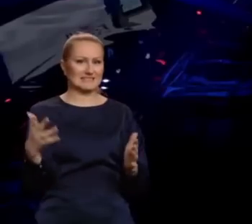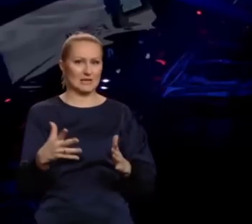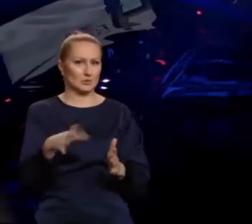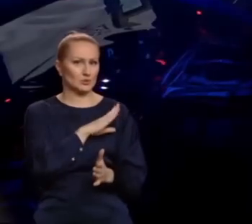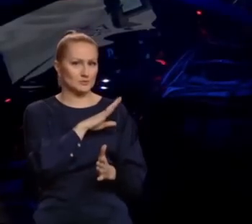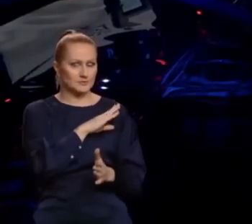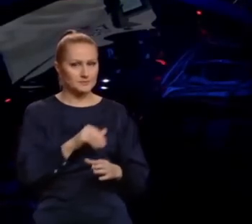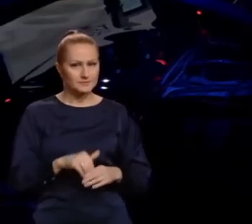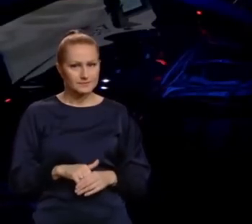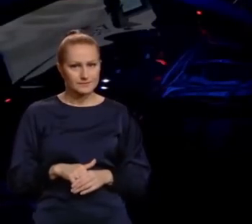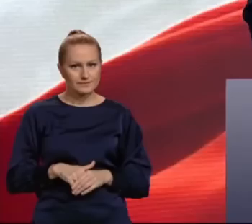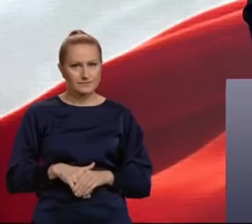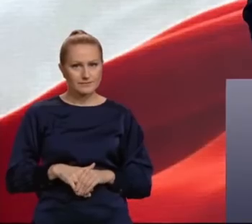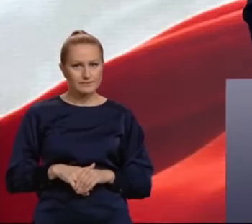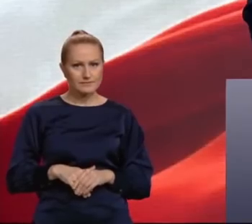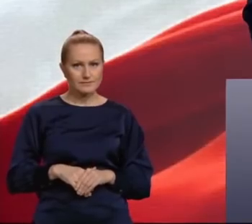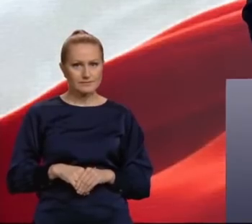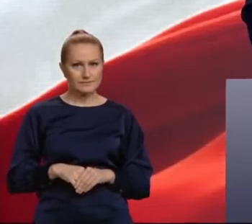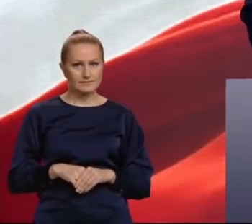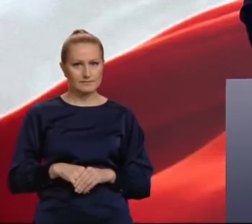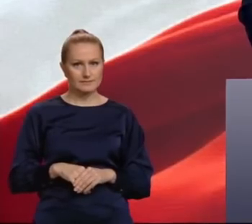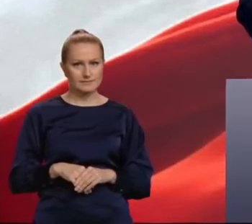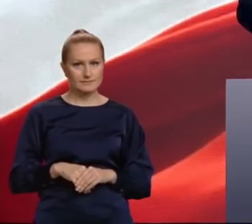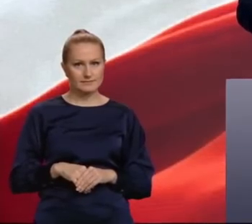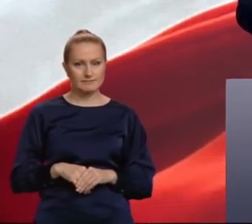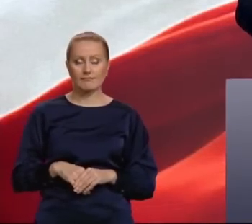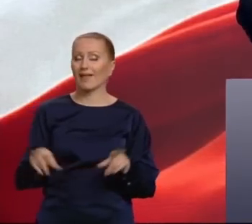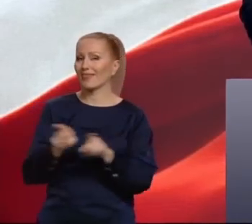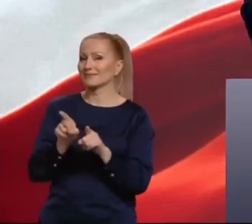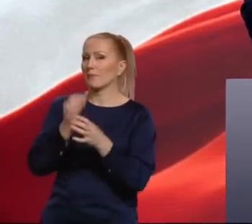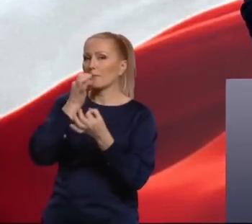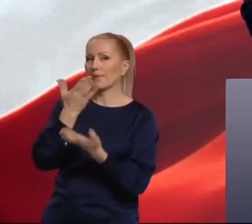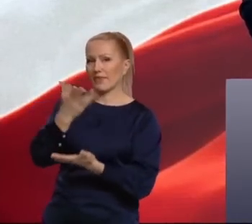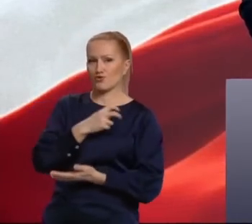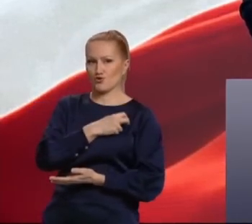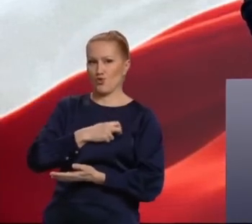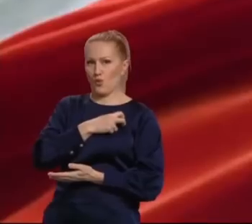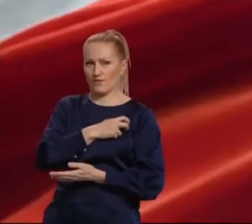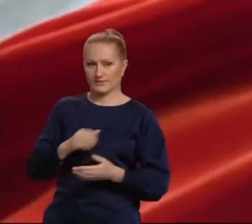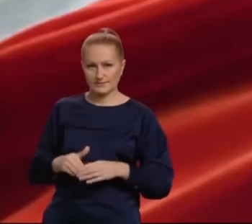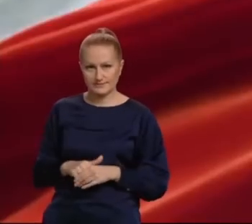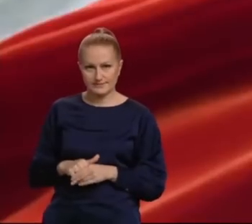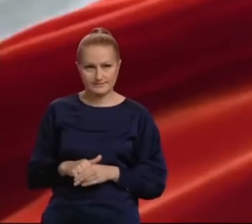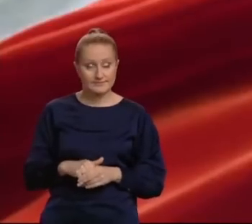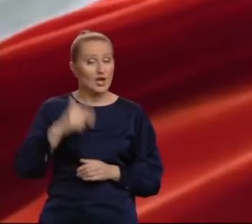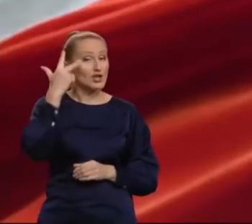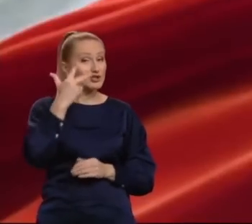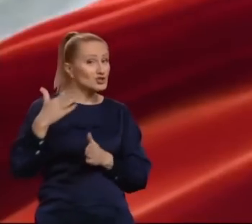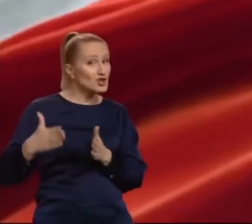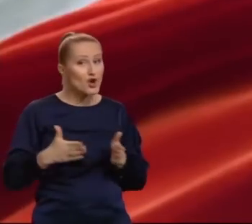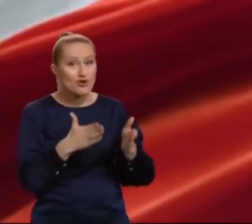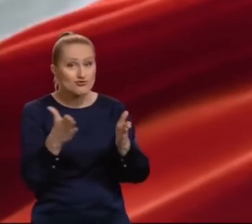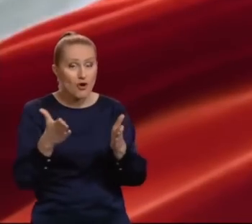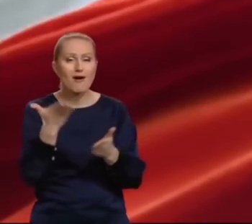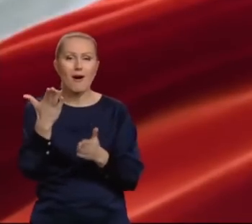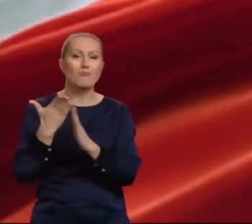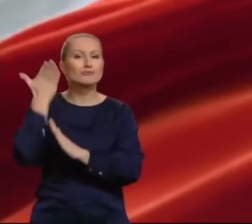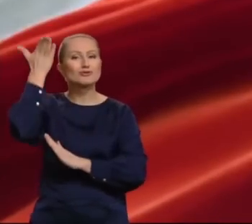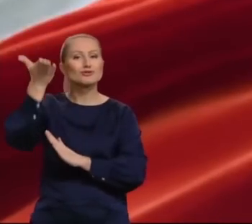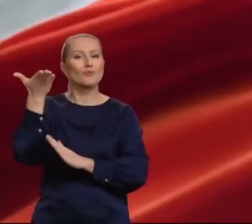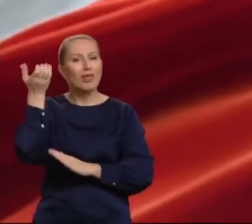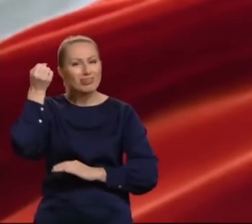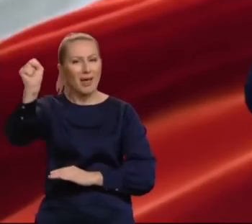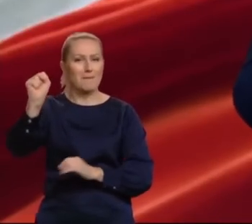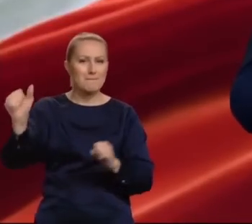Ale co? To samo pytanie do Szymona Hołowni. Trzecia droga, przyszły demokratyczny rząd to gwarancja,